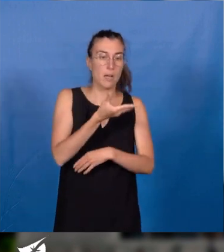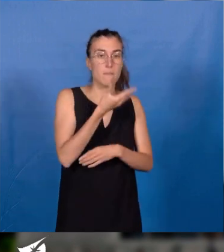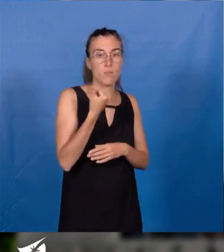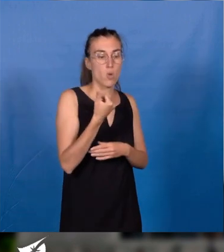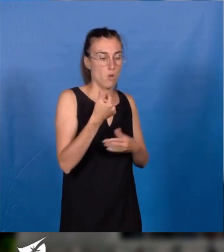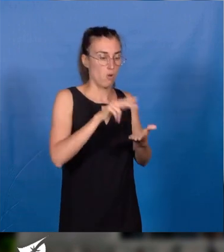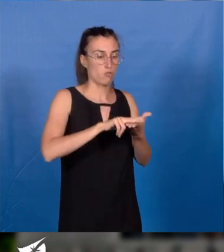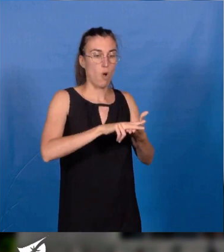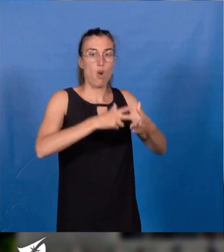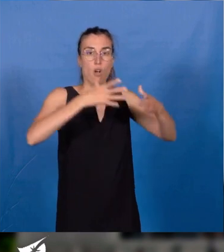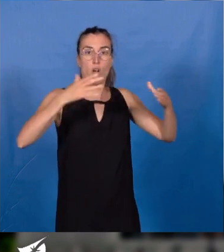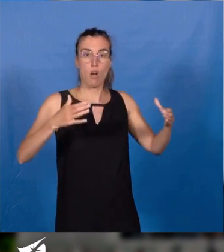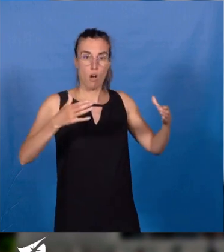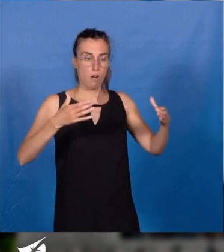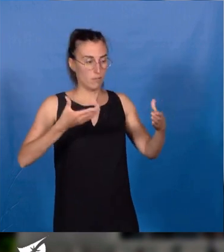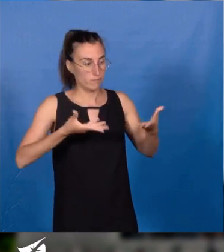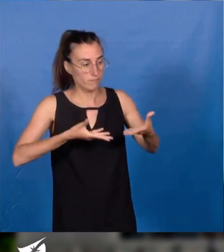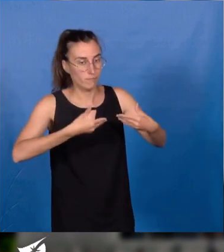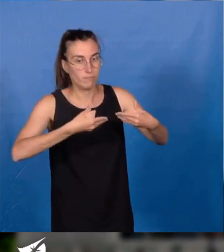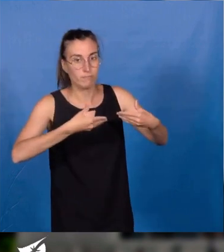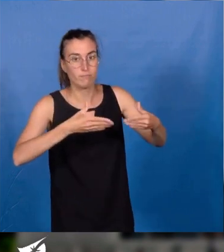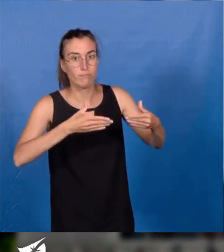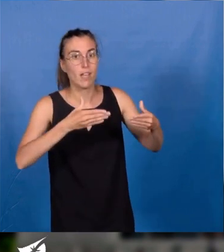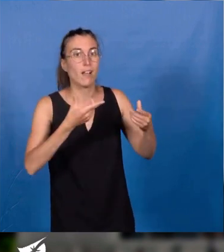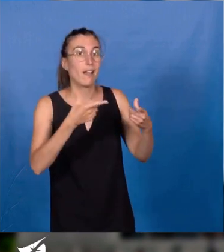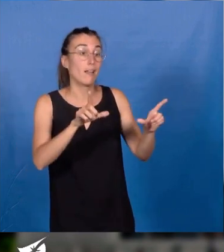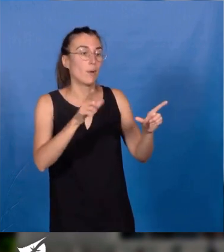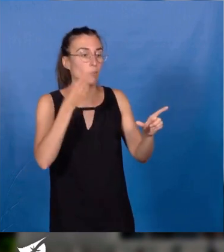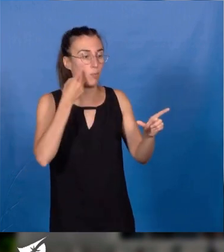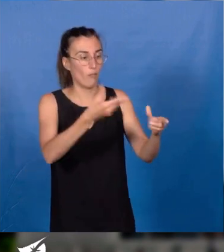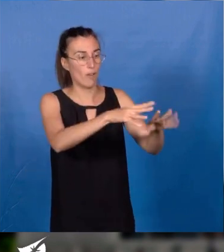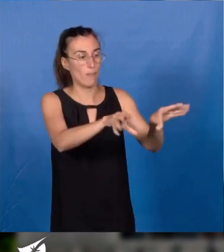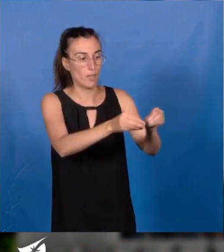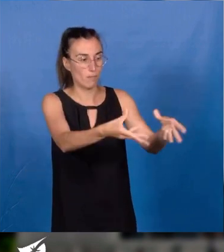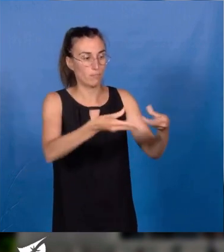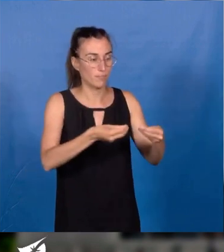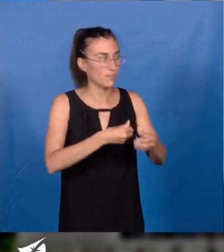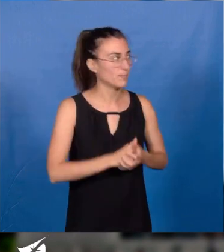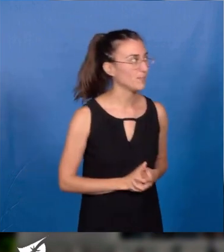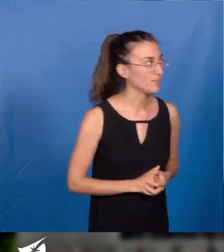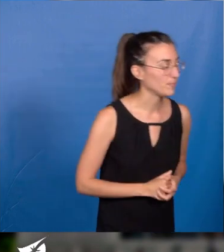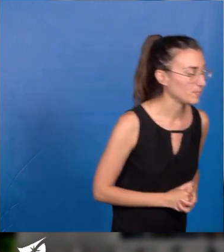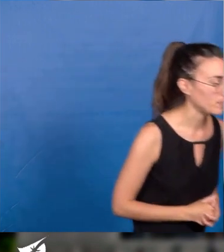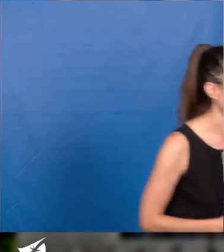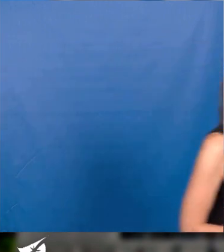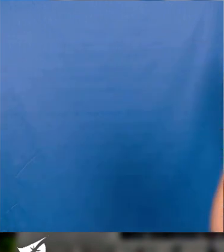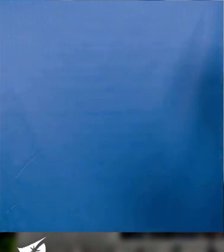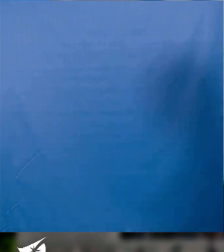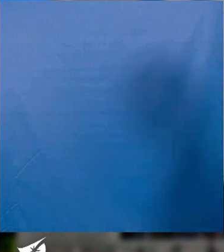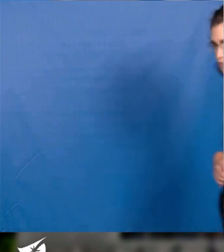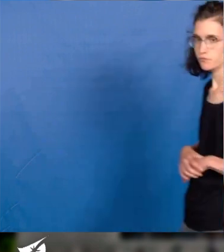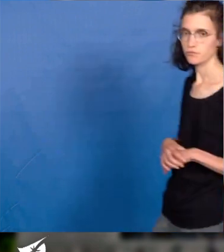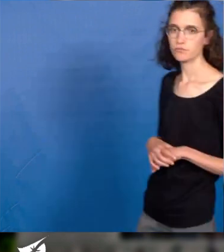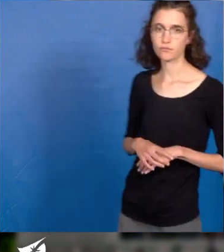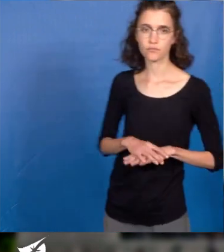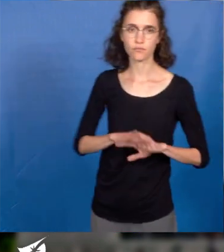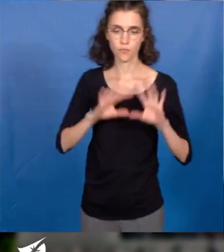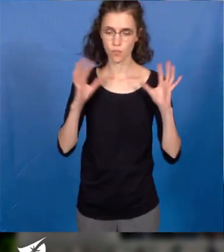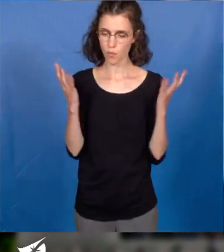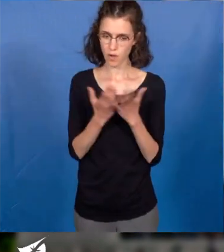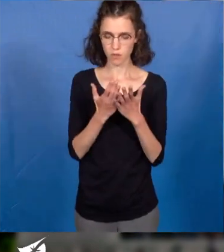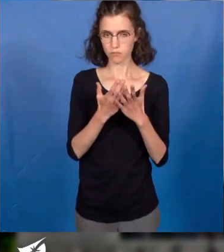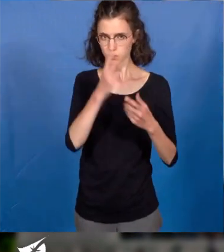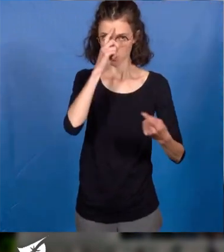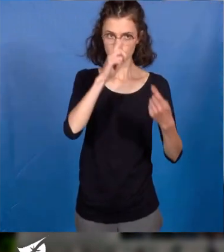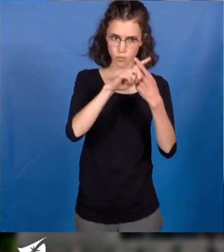logements au bénéfice des familles. Voilà, donc quelques enjeux qui font partie de ce plan